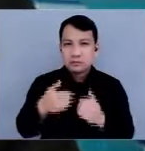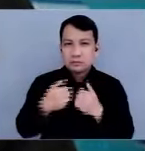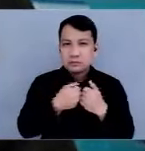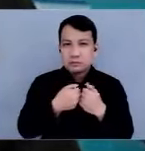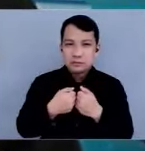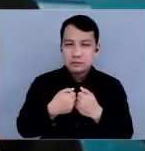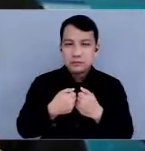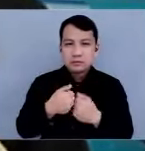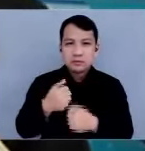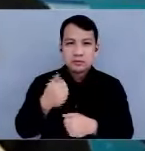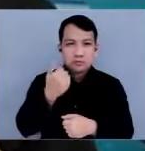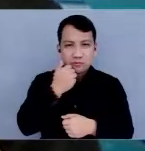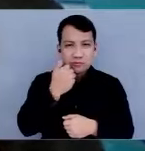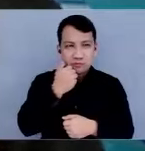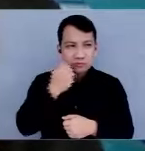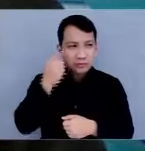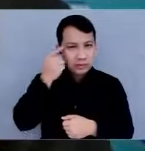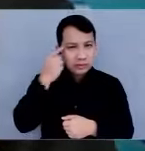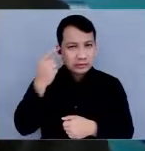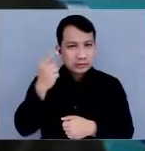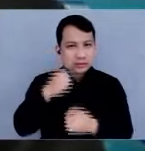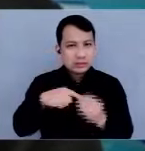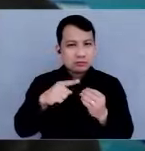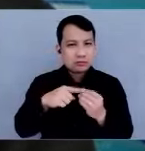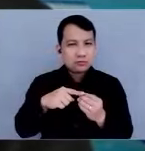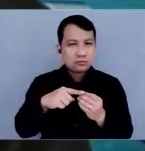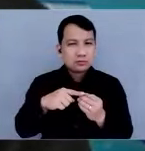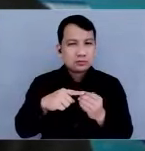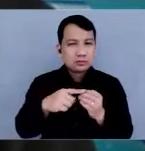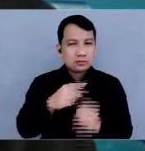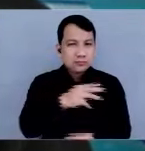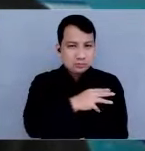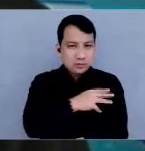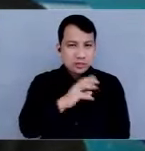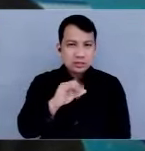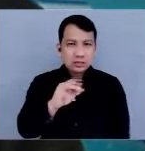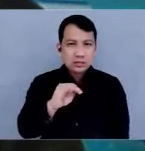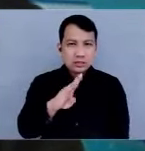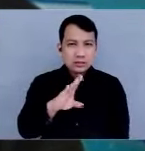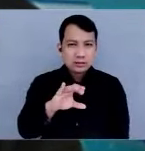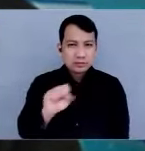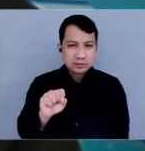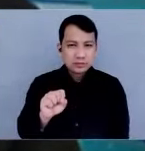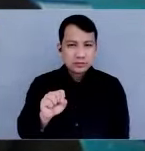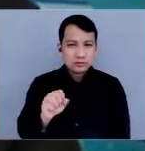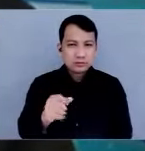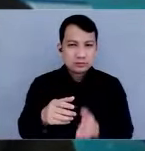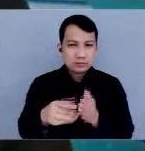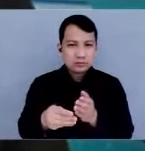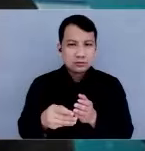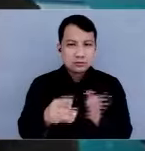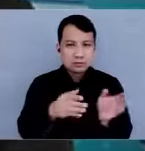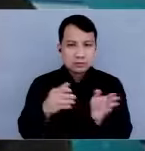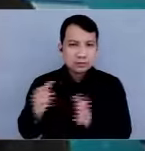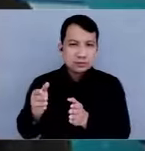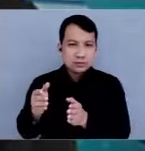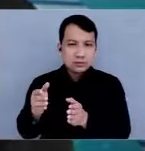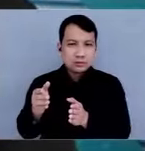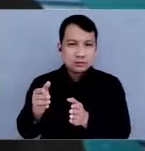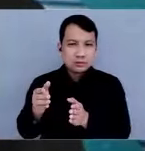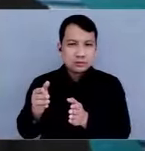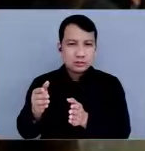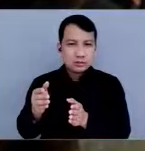pananaw when it comes to cannabis na masyado siyang nasa nasa